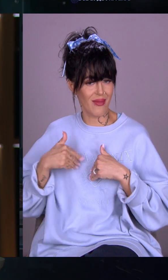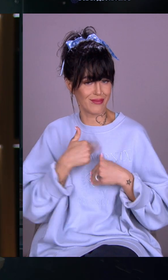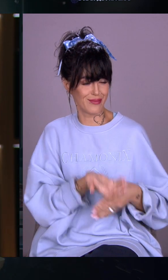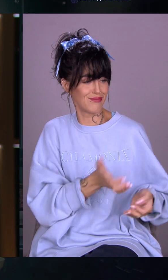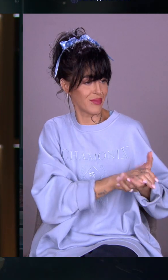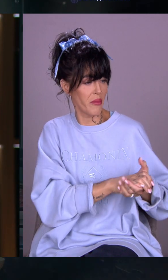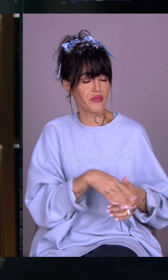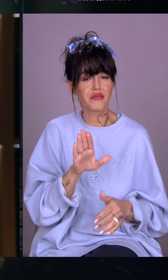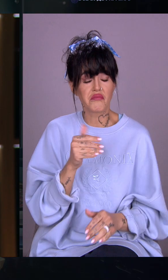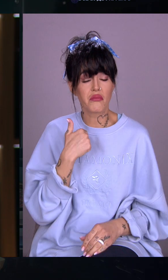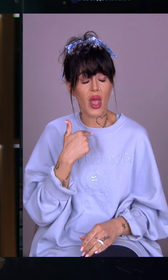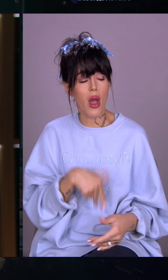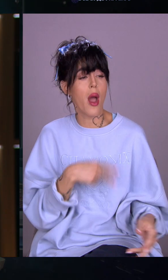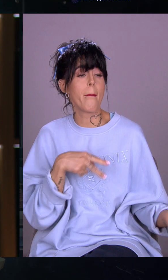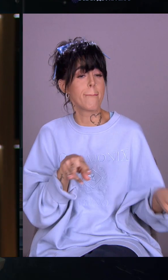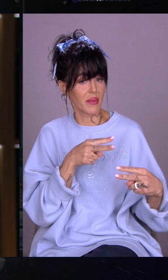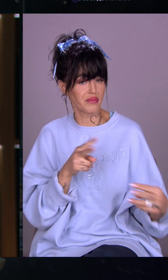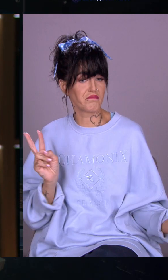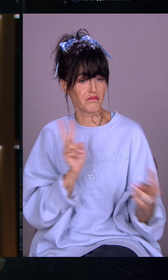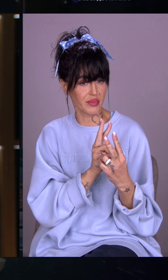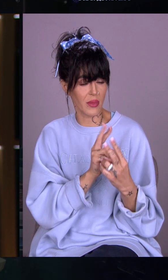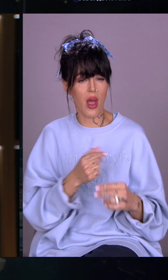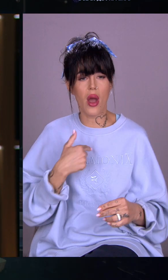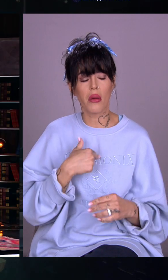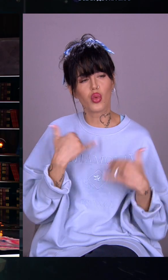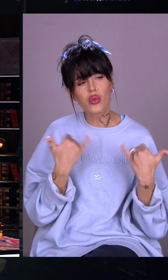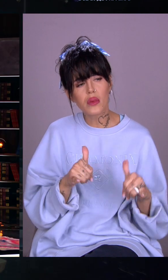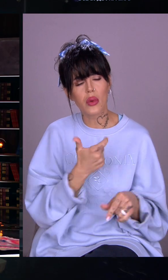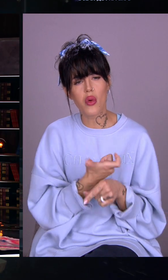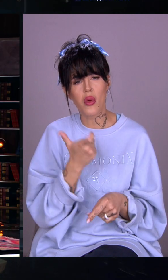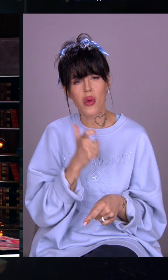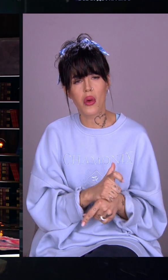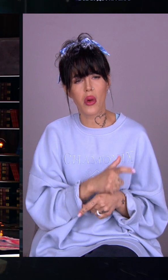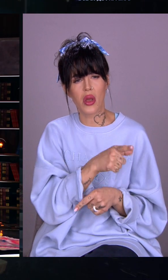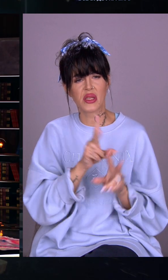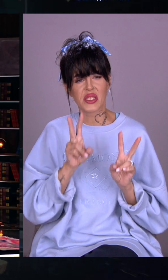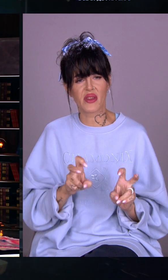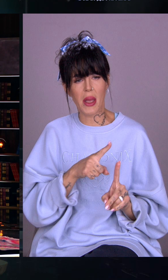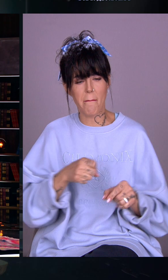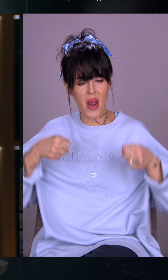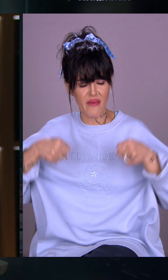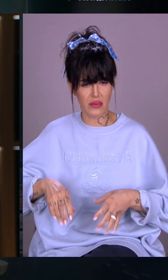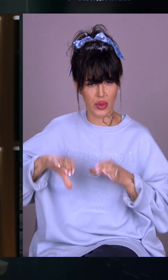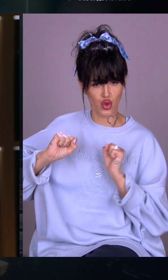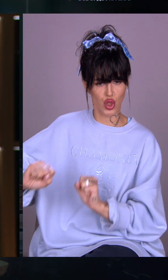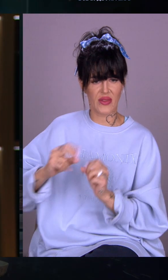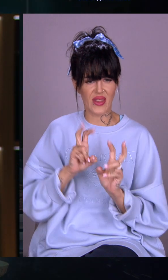Але, і ми з Любов побачились, і я настільки здивувався, що вона з правозахисної системи, фактично,